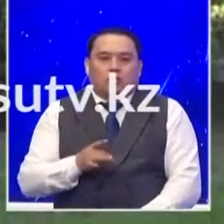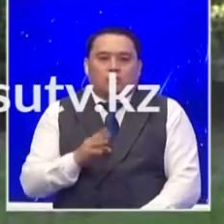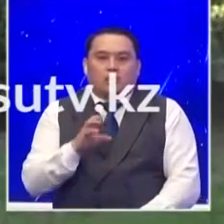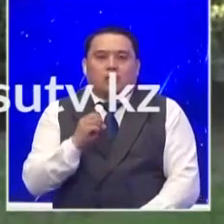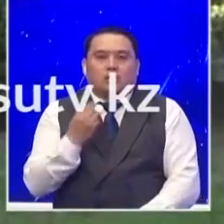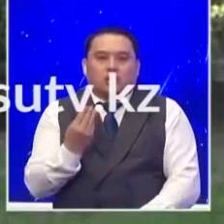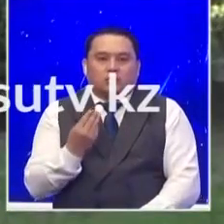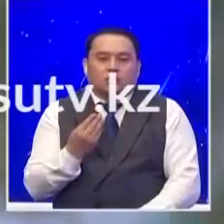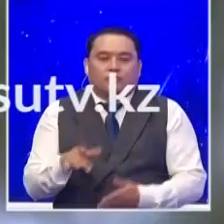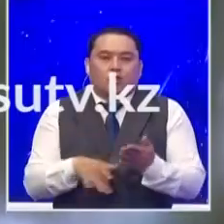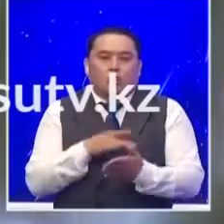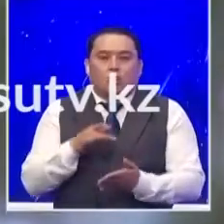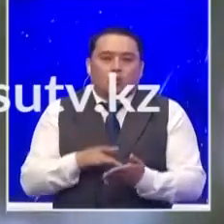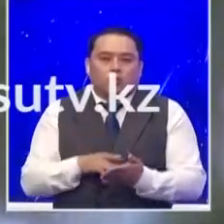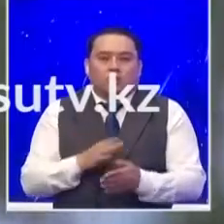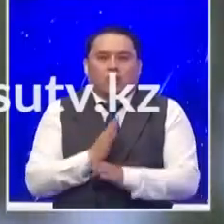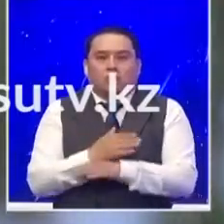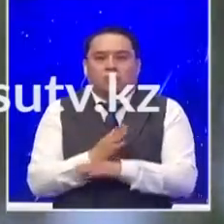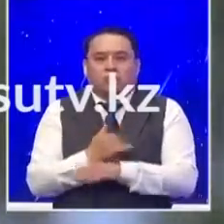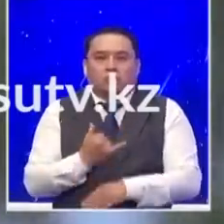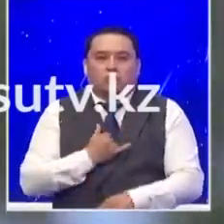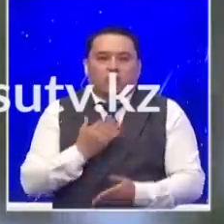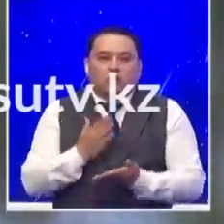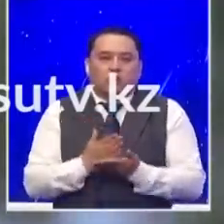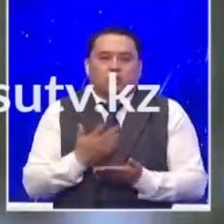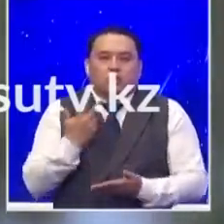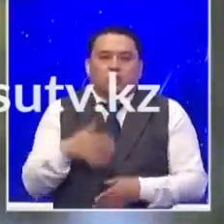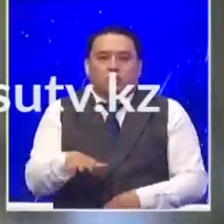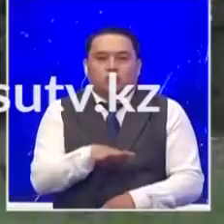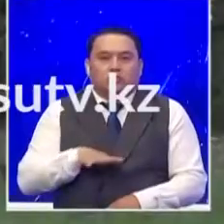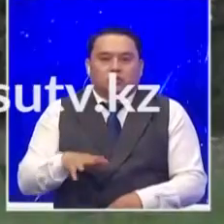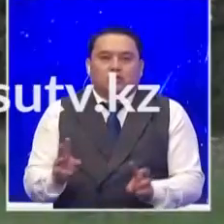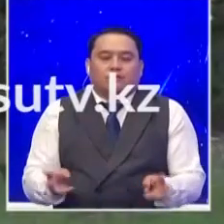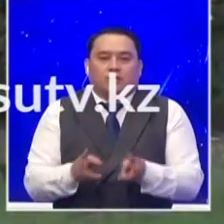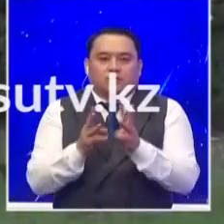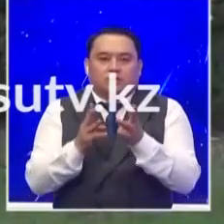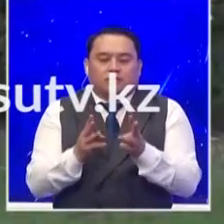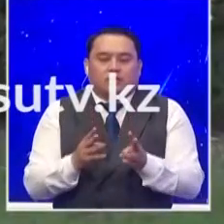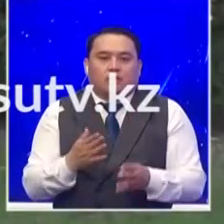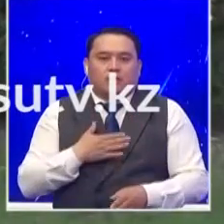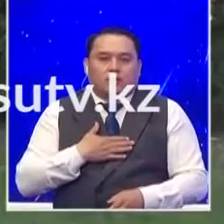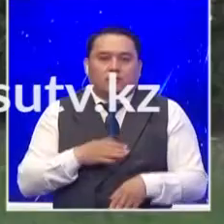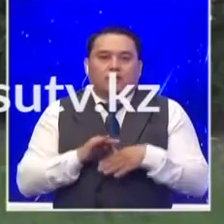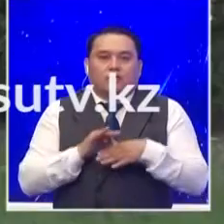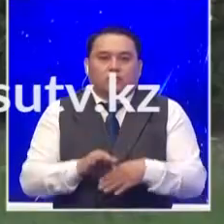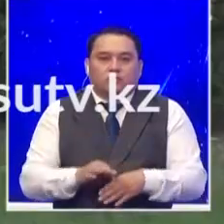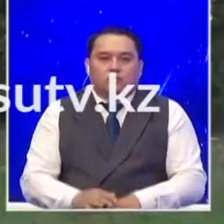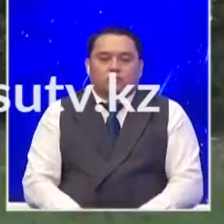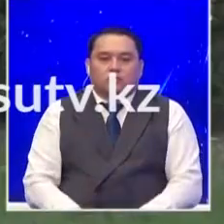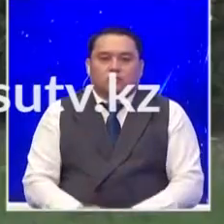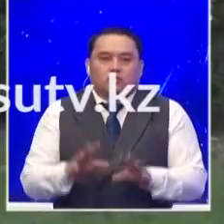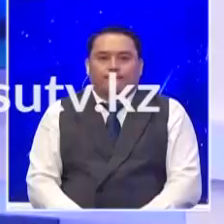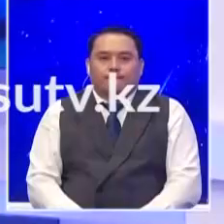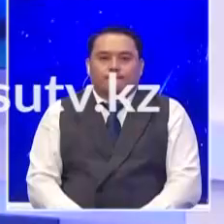Балхашского и города Хабшагай. В данный момент имеется 3 участка возгорания. На данный момент ведутся